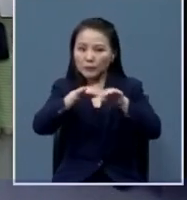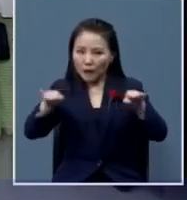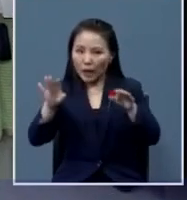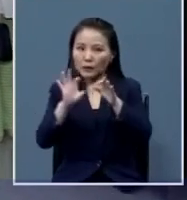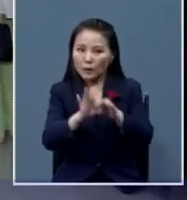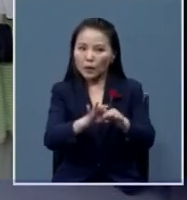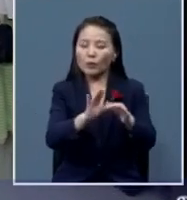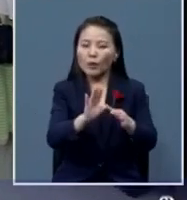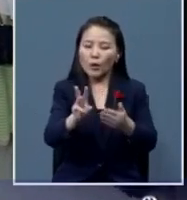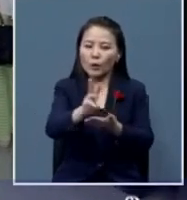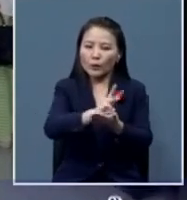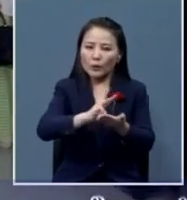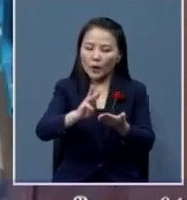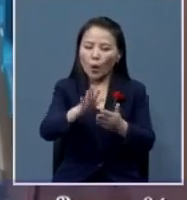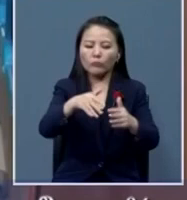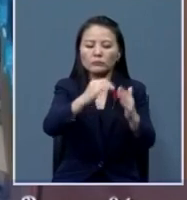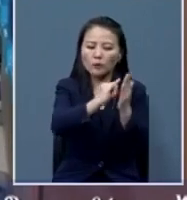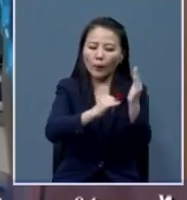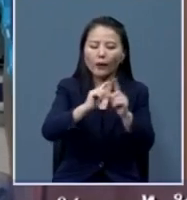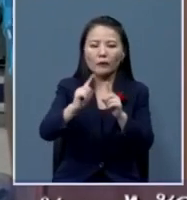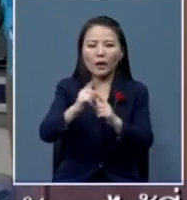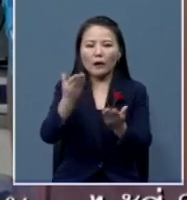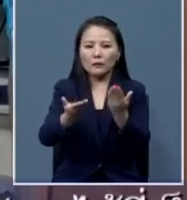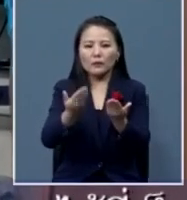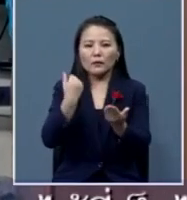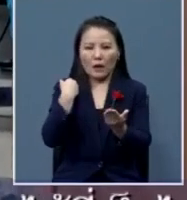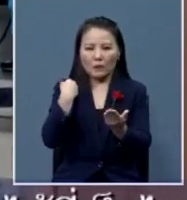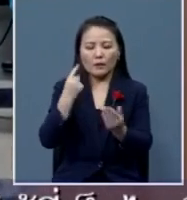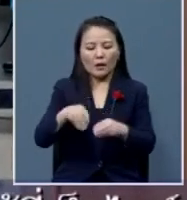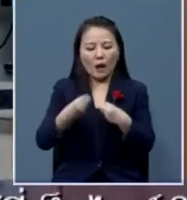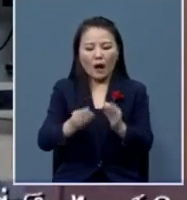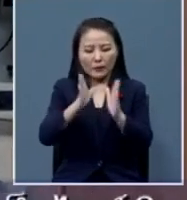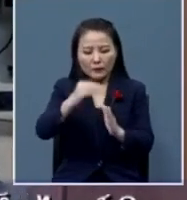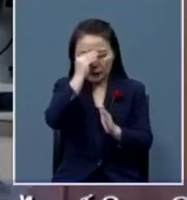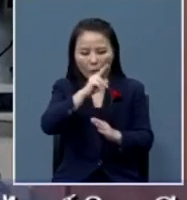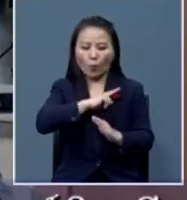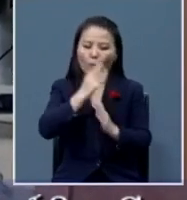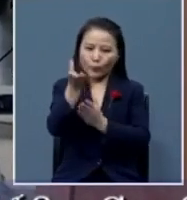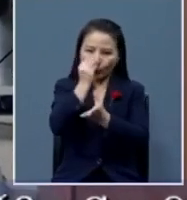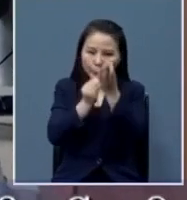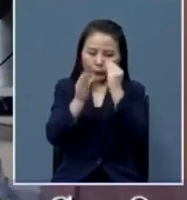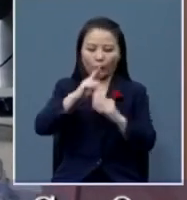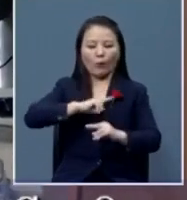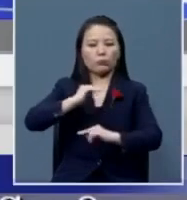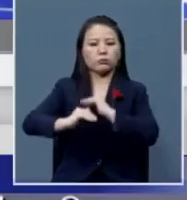และสอดคล้องกับสภาพยุทธศาสตร์ของภูมิภาคเพื่อเพิ่มขีดความสามารถในการพัฒนาผู้เรียน